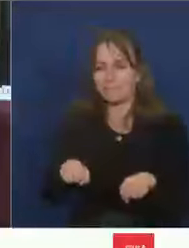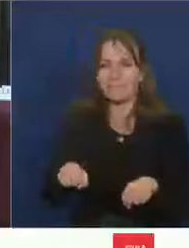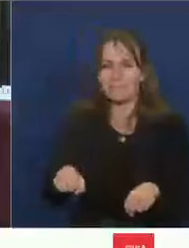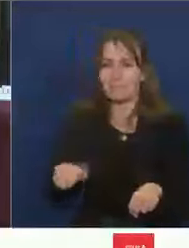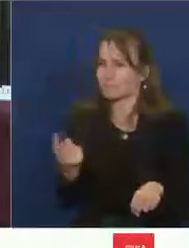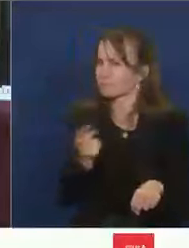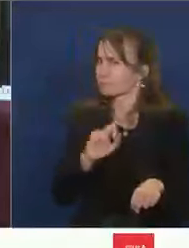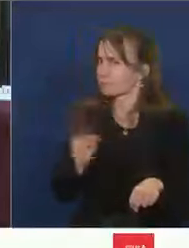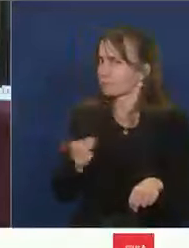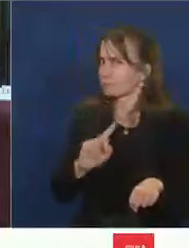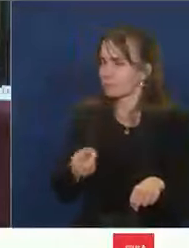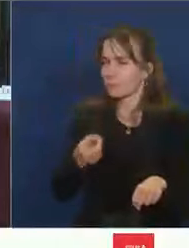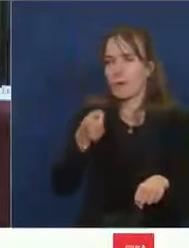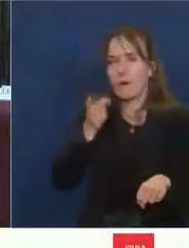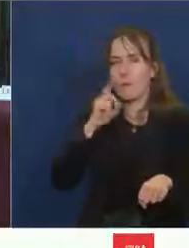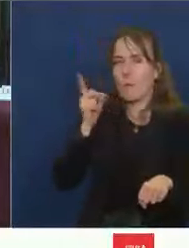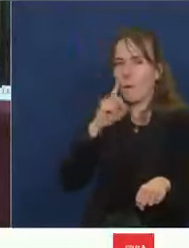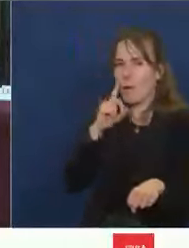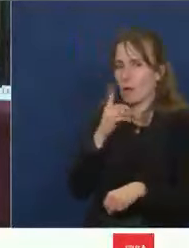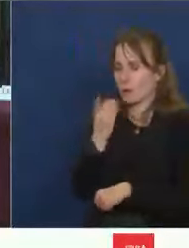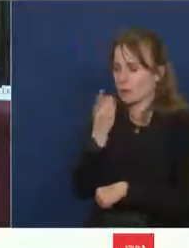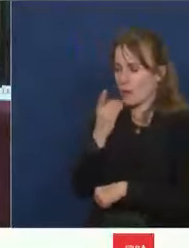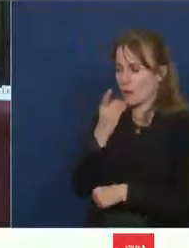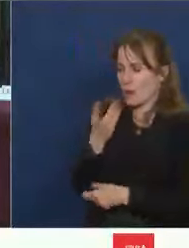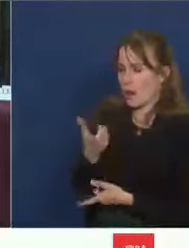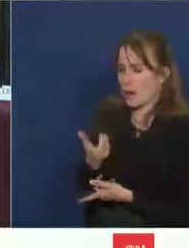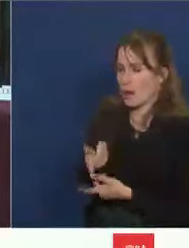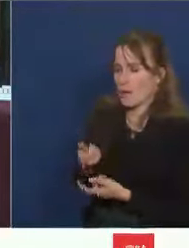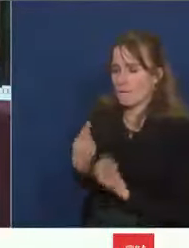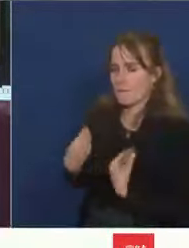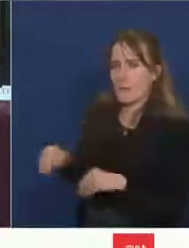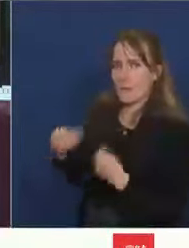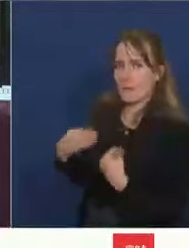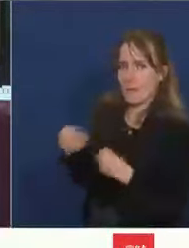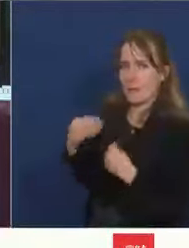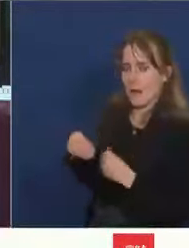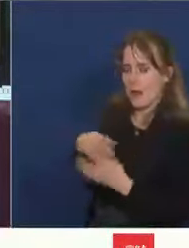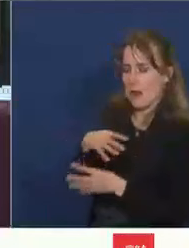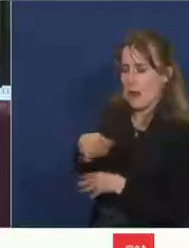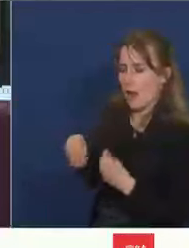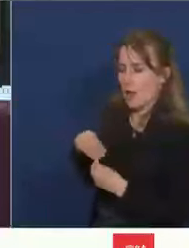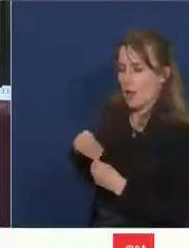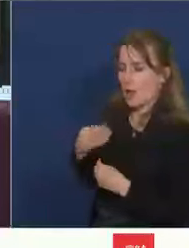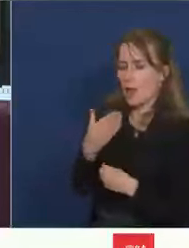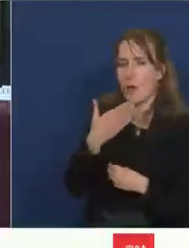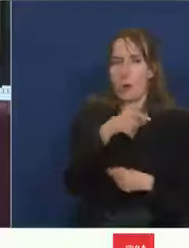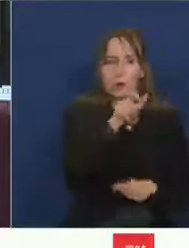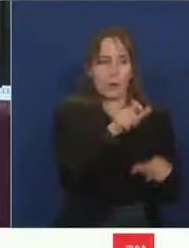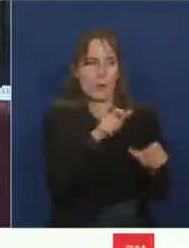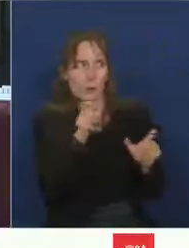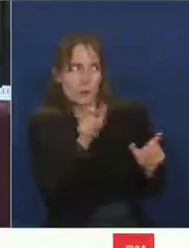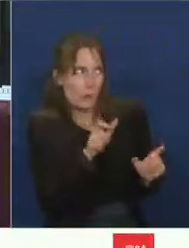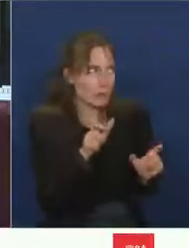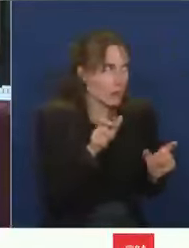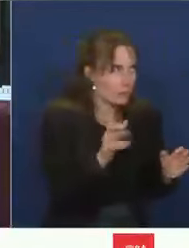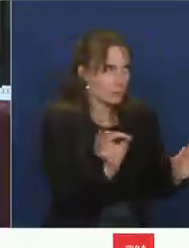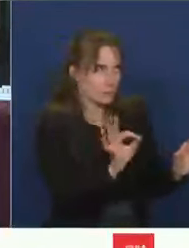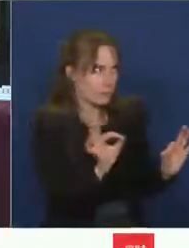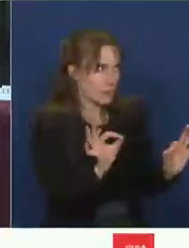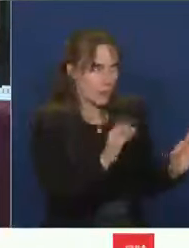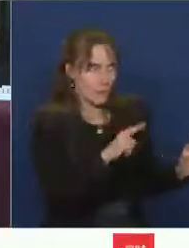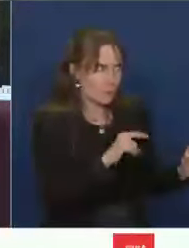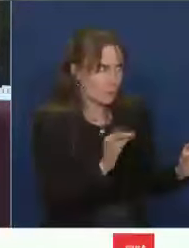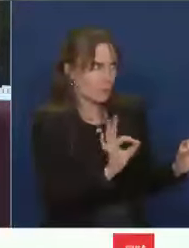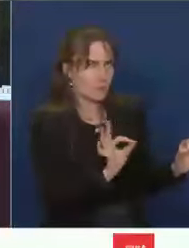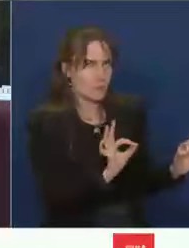qu'ils sont à écouler des substances illicites pendant que d'autres guettent l'approche des intrus. Outre que les bancs, si